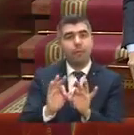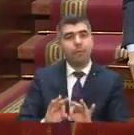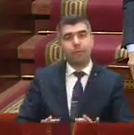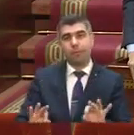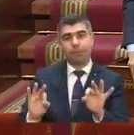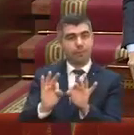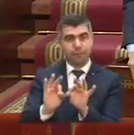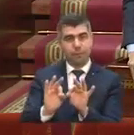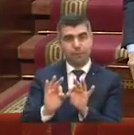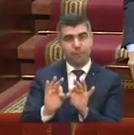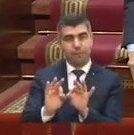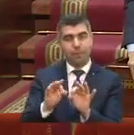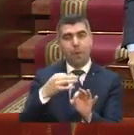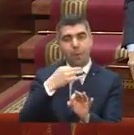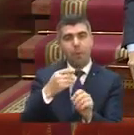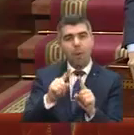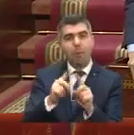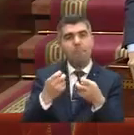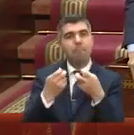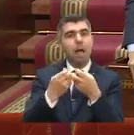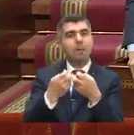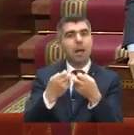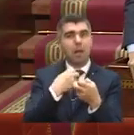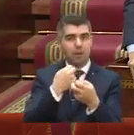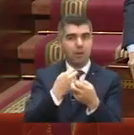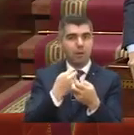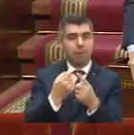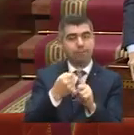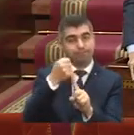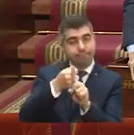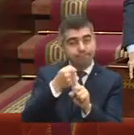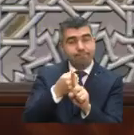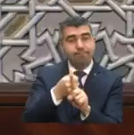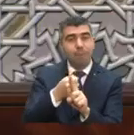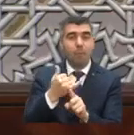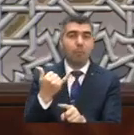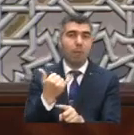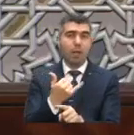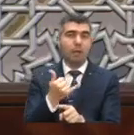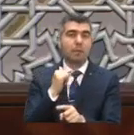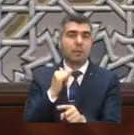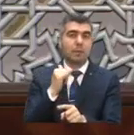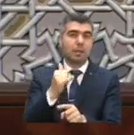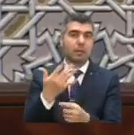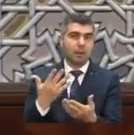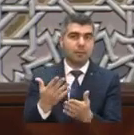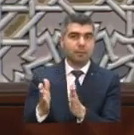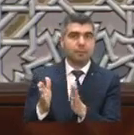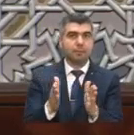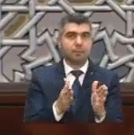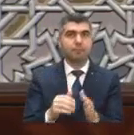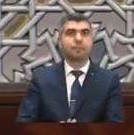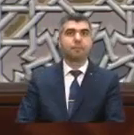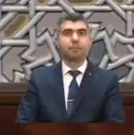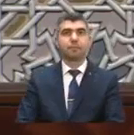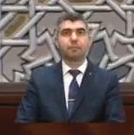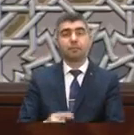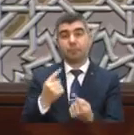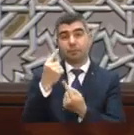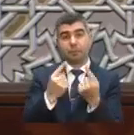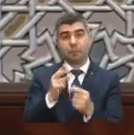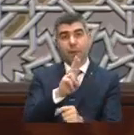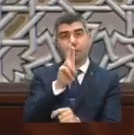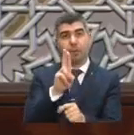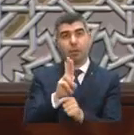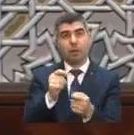صارمة في حق كل من يعمد إلى مخالفات. شكرا السيد النائب. هل هناك تعقيب